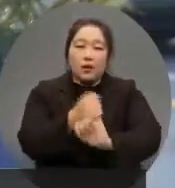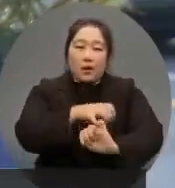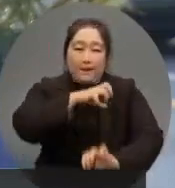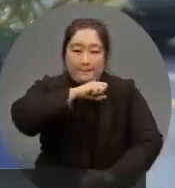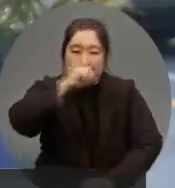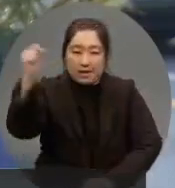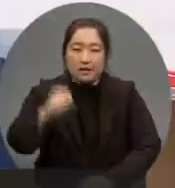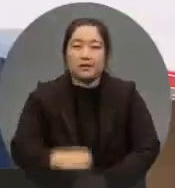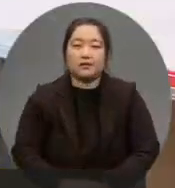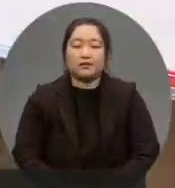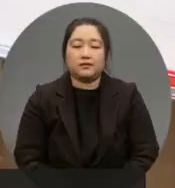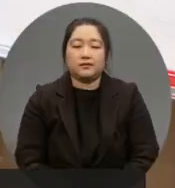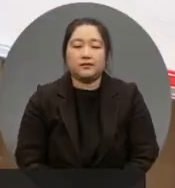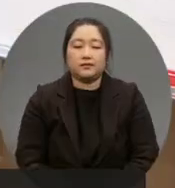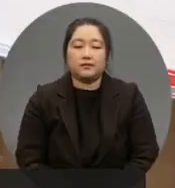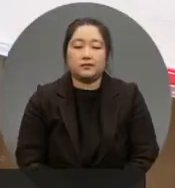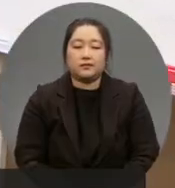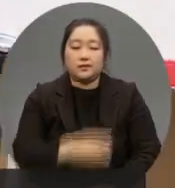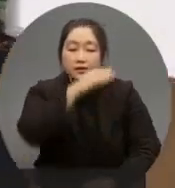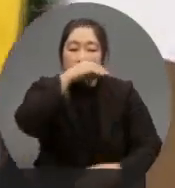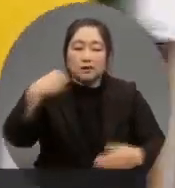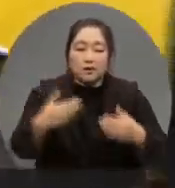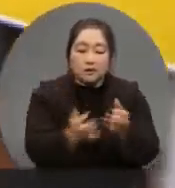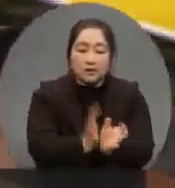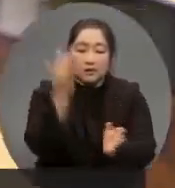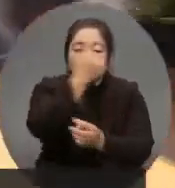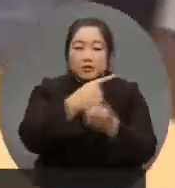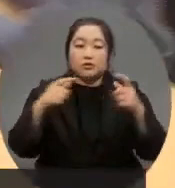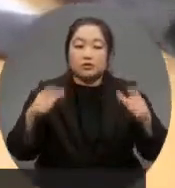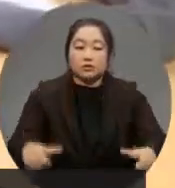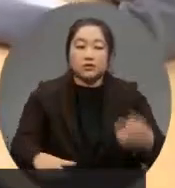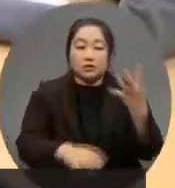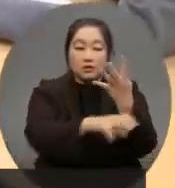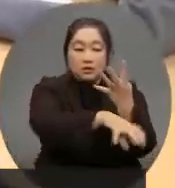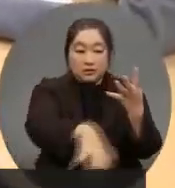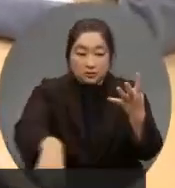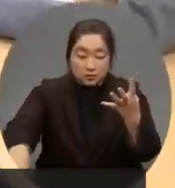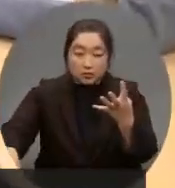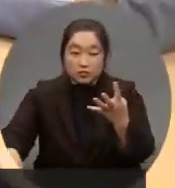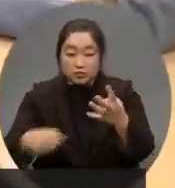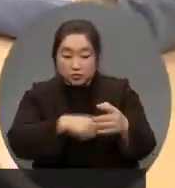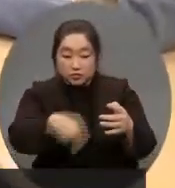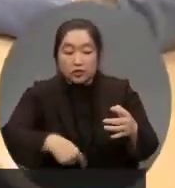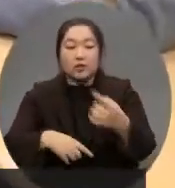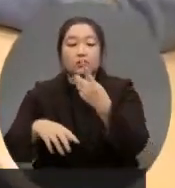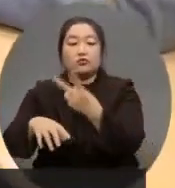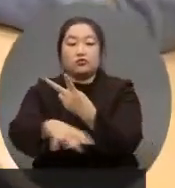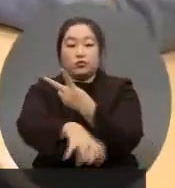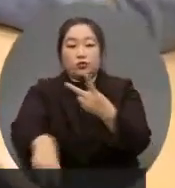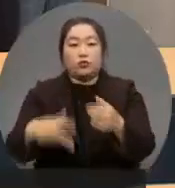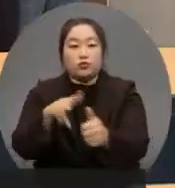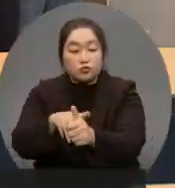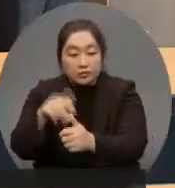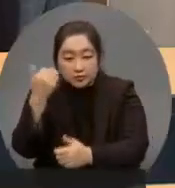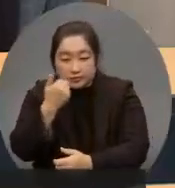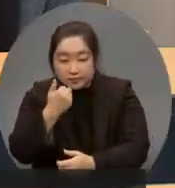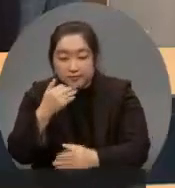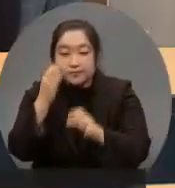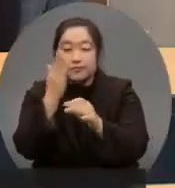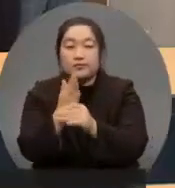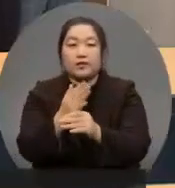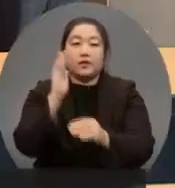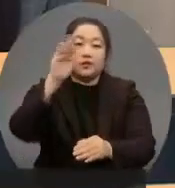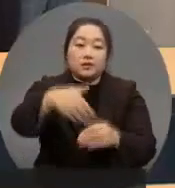좋은 성과로. 한편 정의당은 청주 지역 4개 선거구 중 두 곳에서 후보 발굴을 진행하고 있고